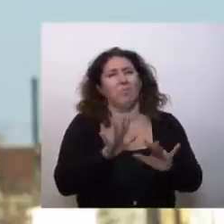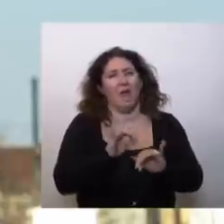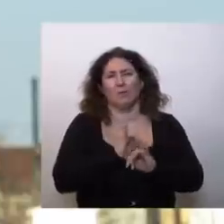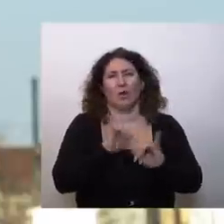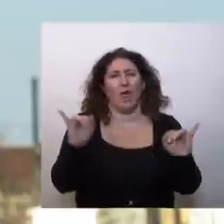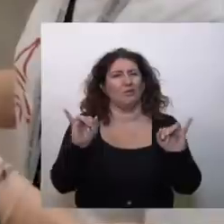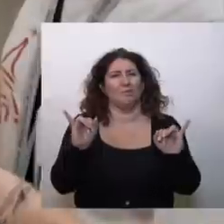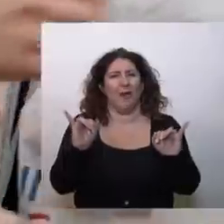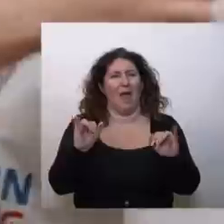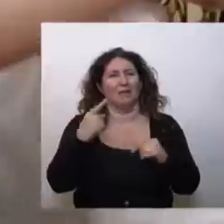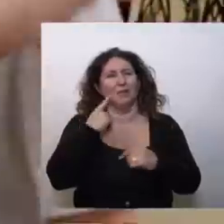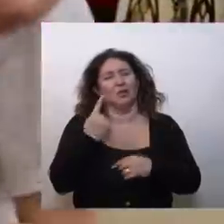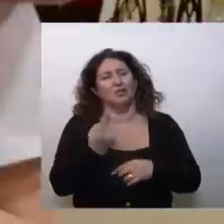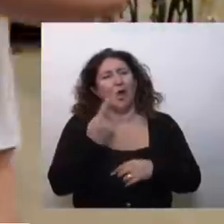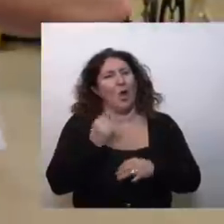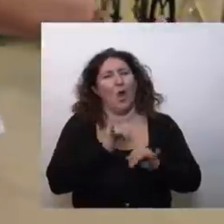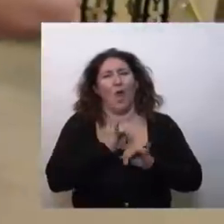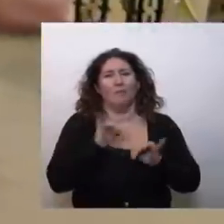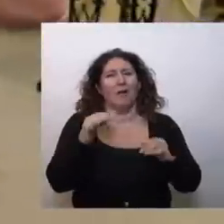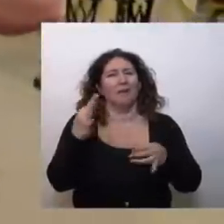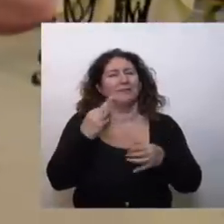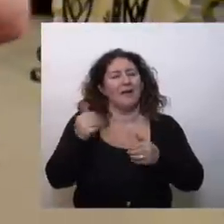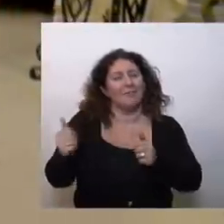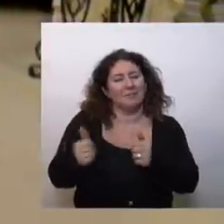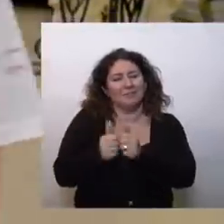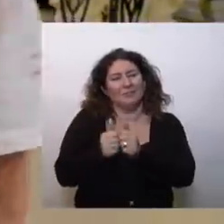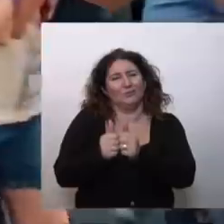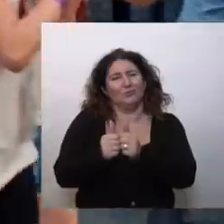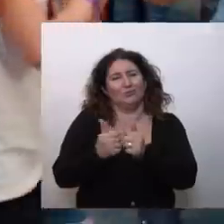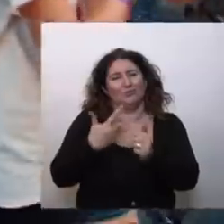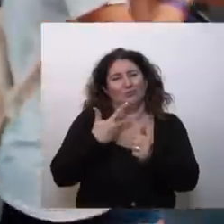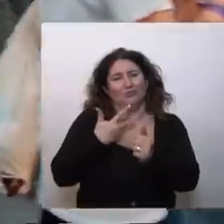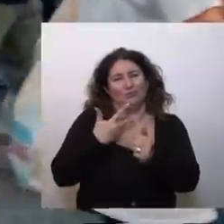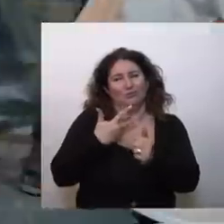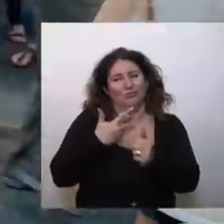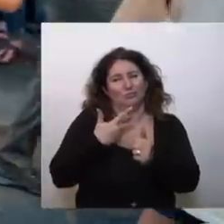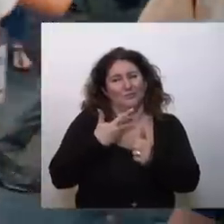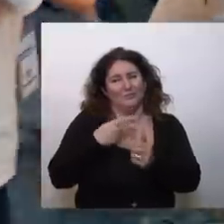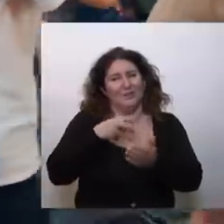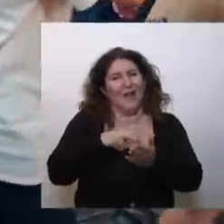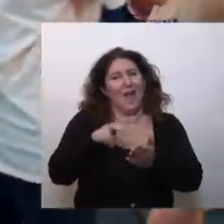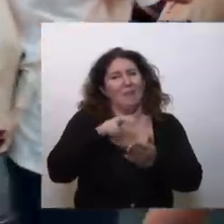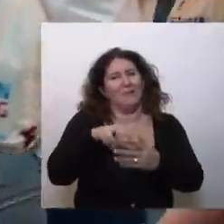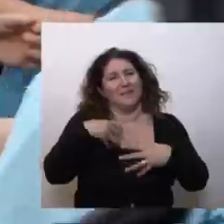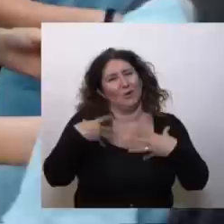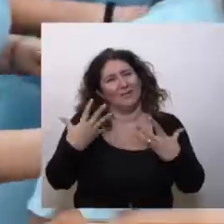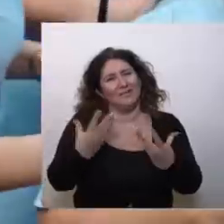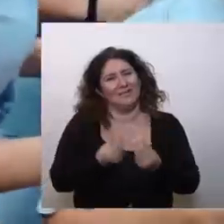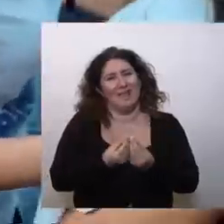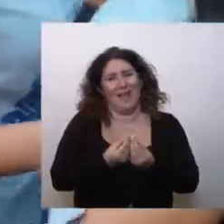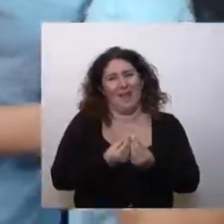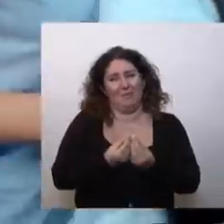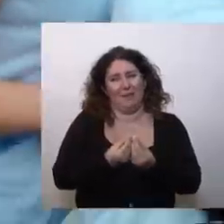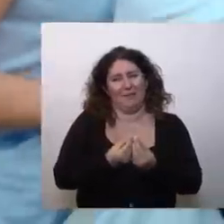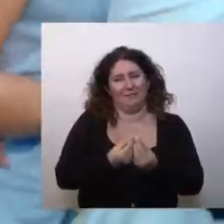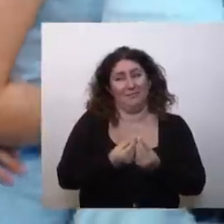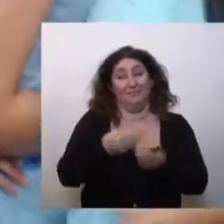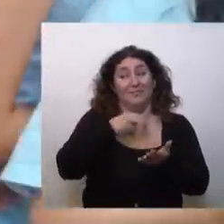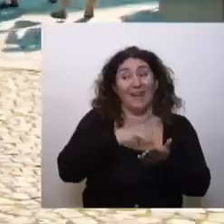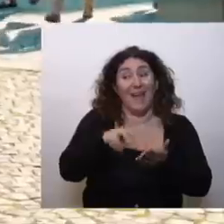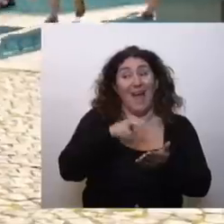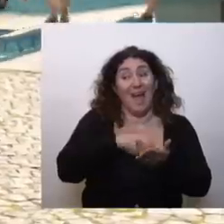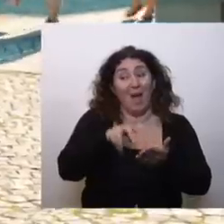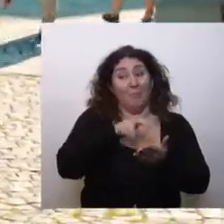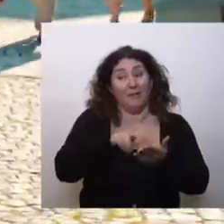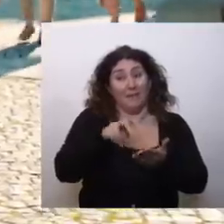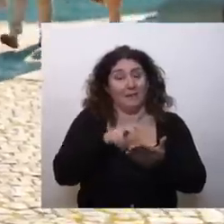sentirsi soli e sentirsi accompagnati da qualcuno. Un cammino insieme. Camminare insieme a